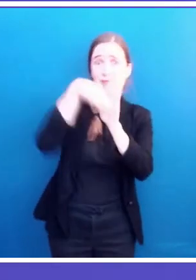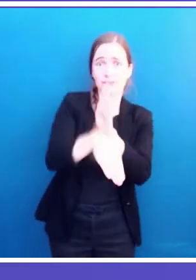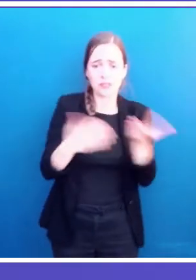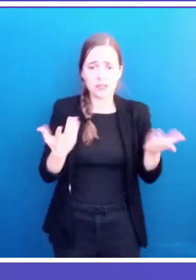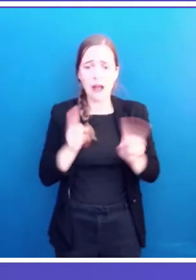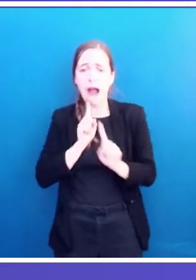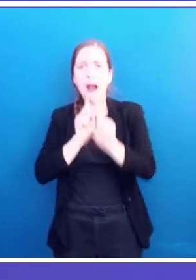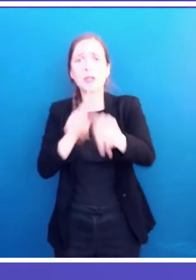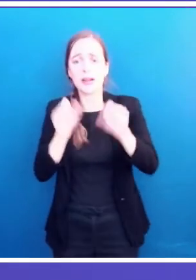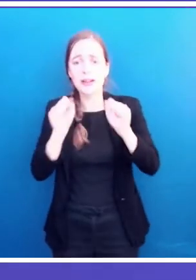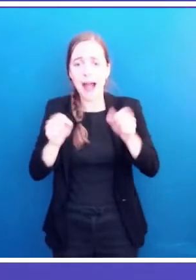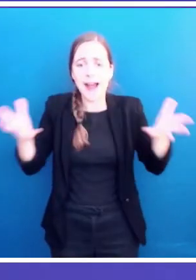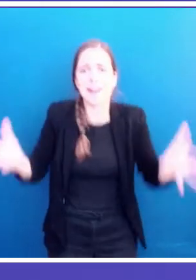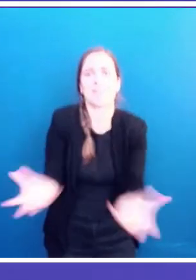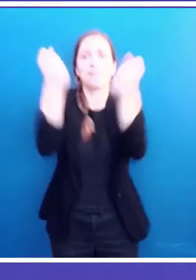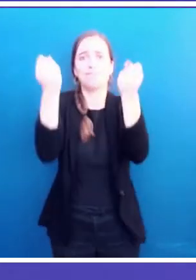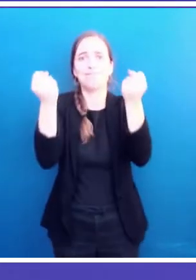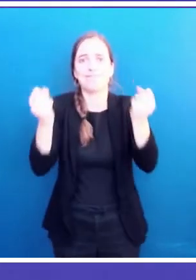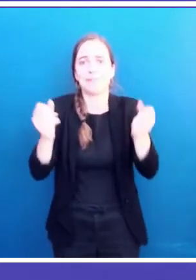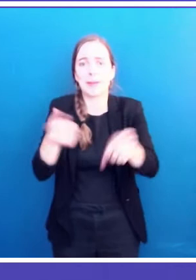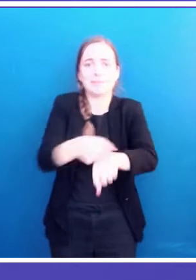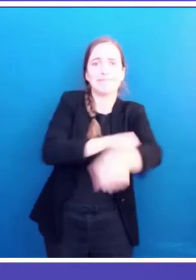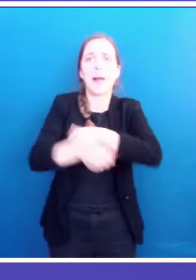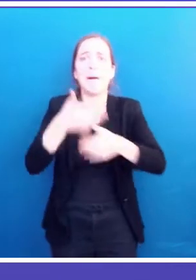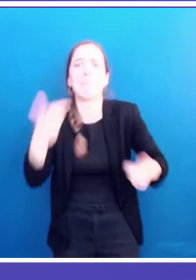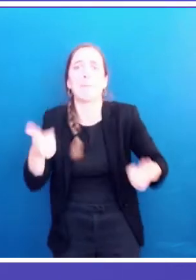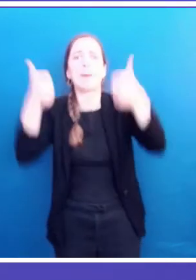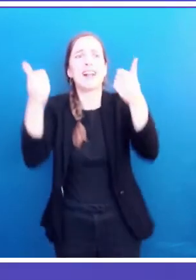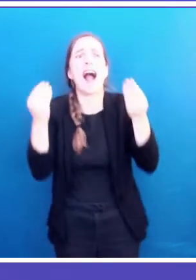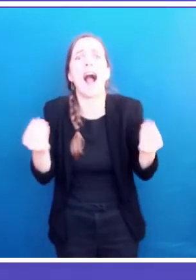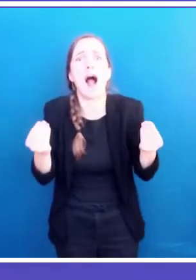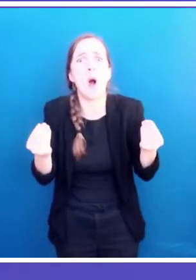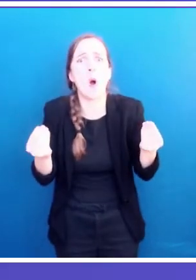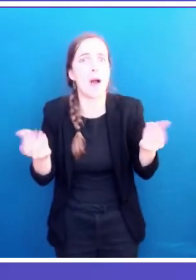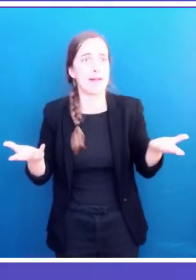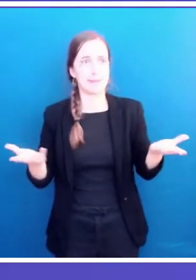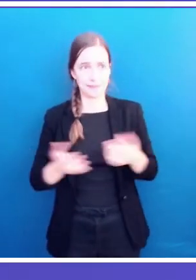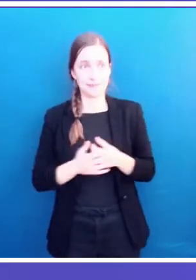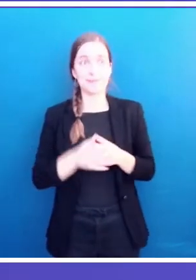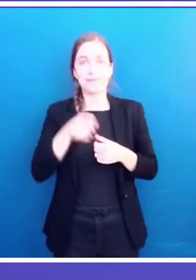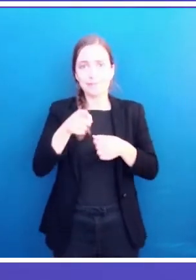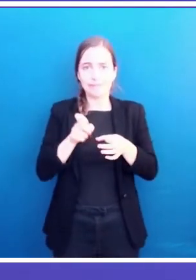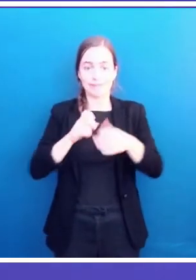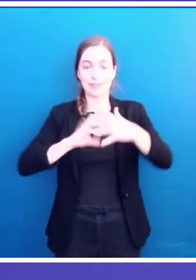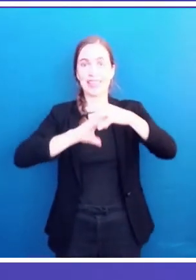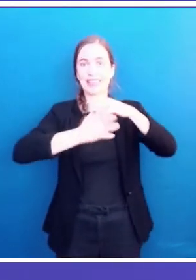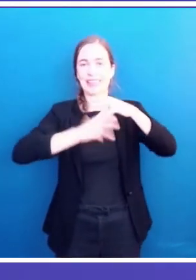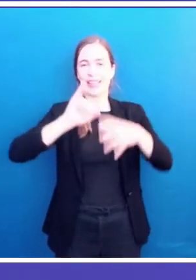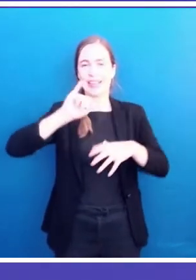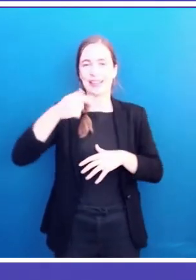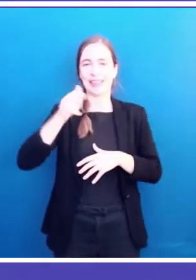هذه الاستجابة لابد من أن تقدم بطريقة